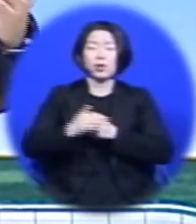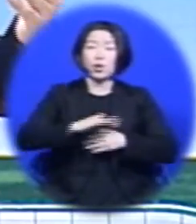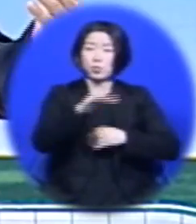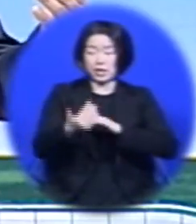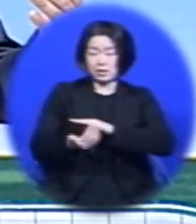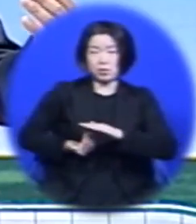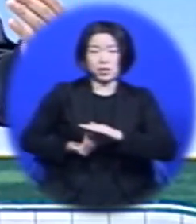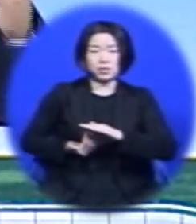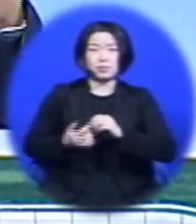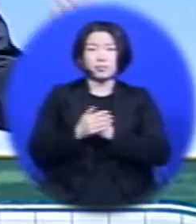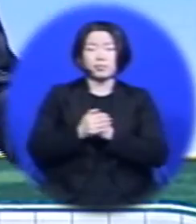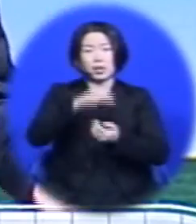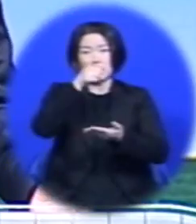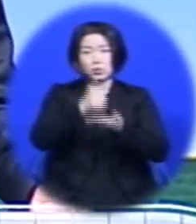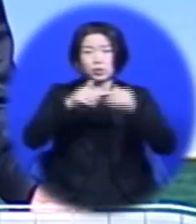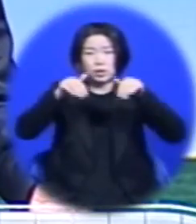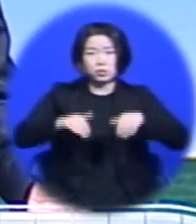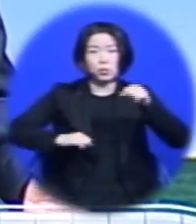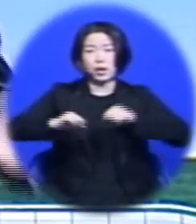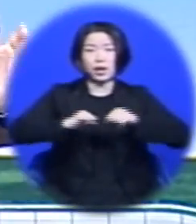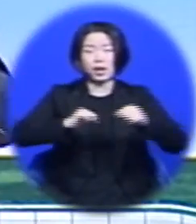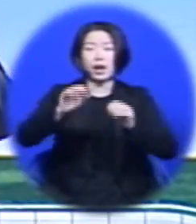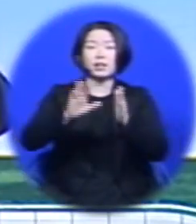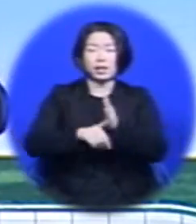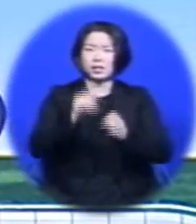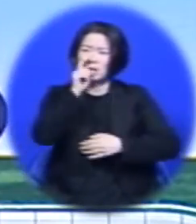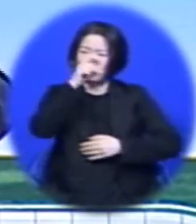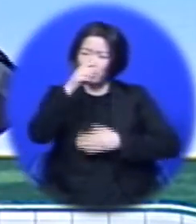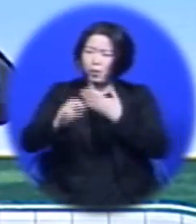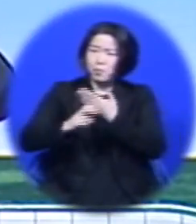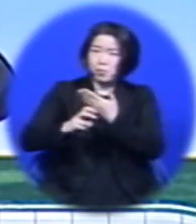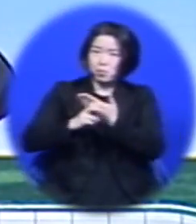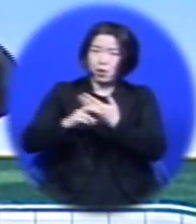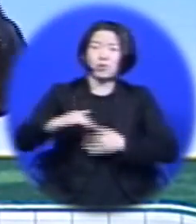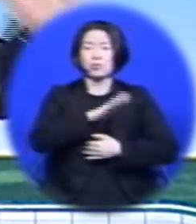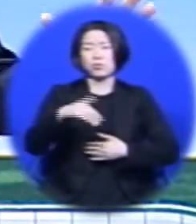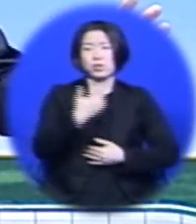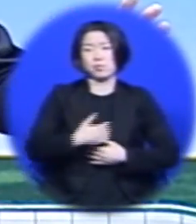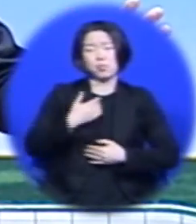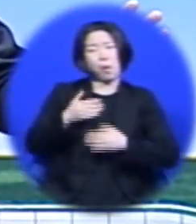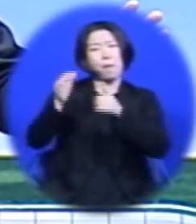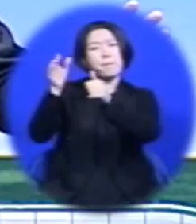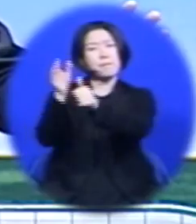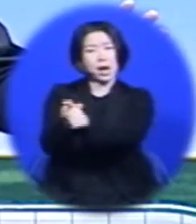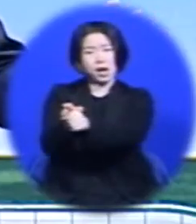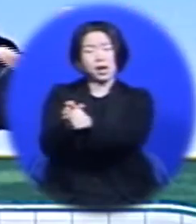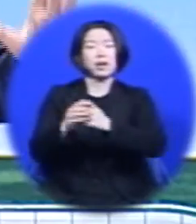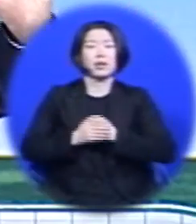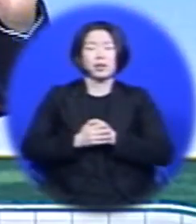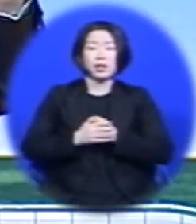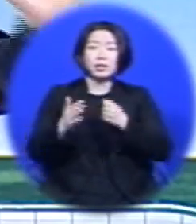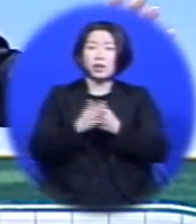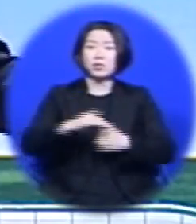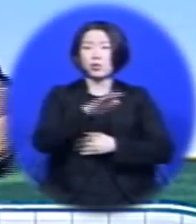전에는 죄의 종노릇 할 때는 더러움과 불법의 우리 몸을 맡겼다 는것 그래서